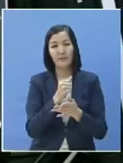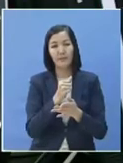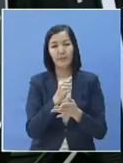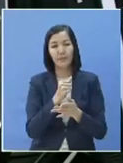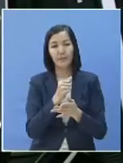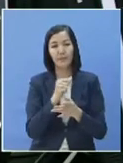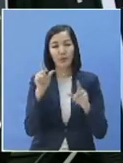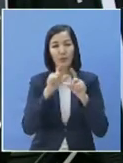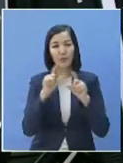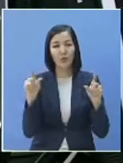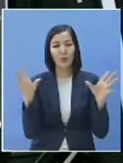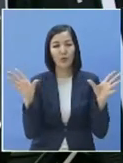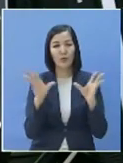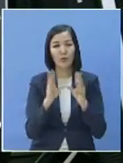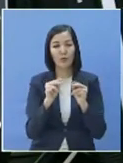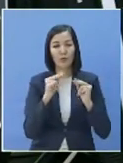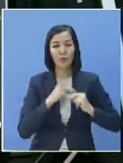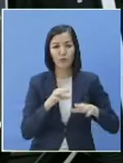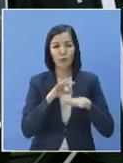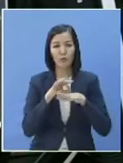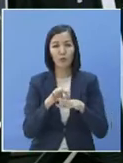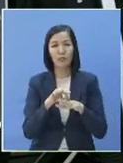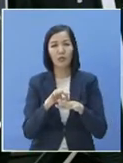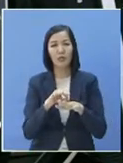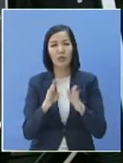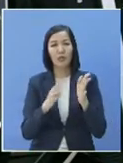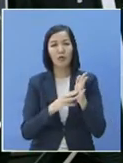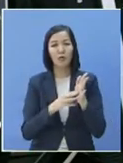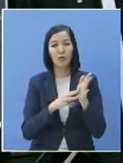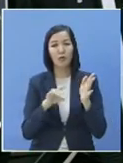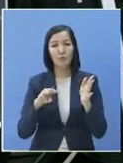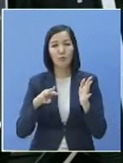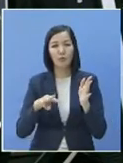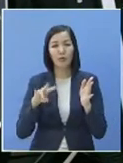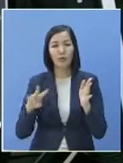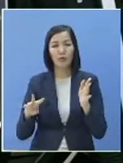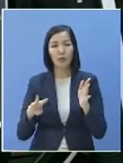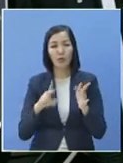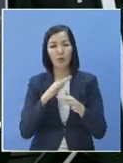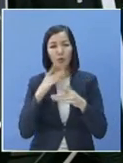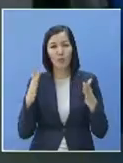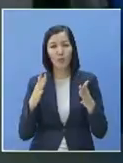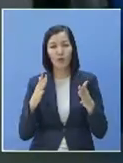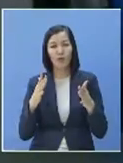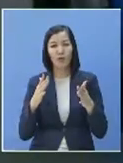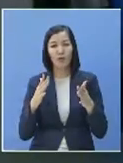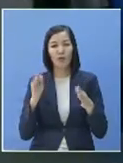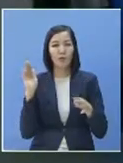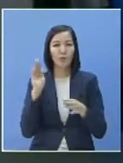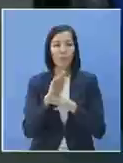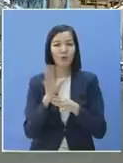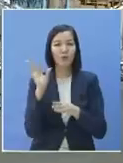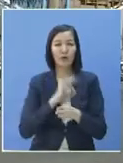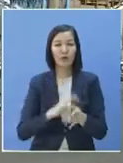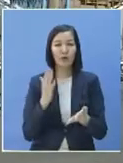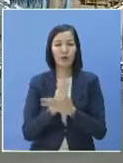уәкілетті органмен жұмыс жасағанда 9 миллионнан астам қосымша түсім түсіп